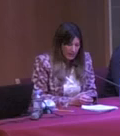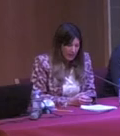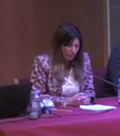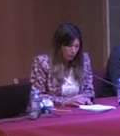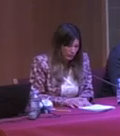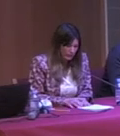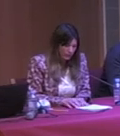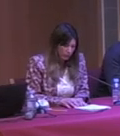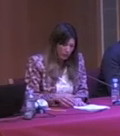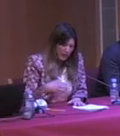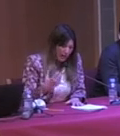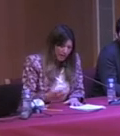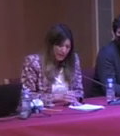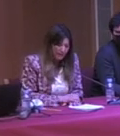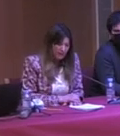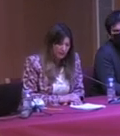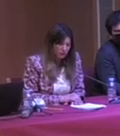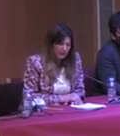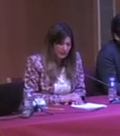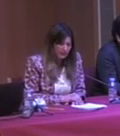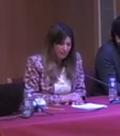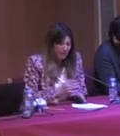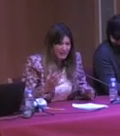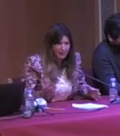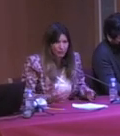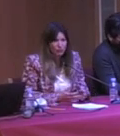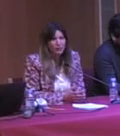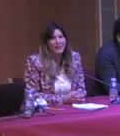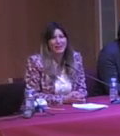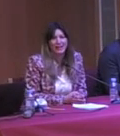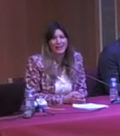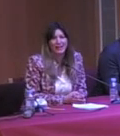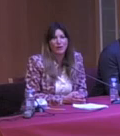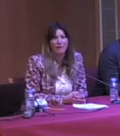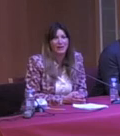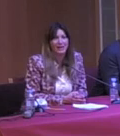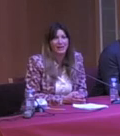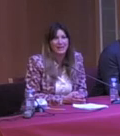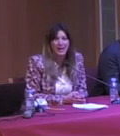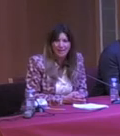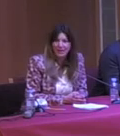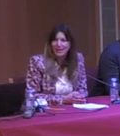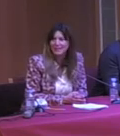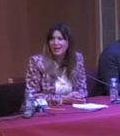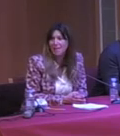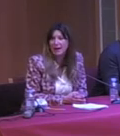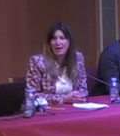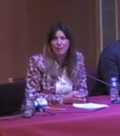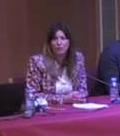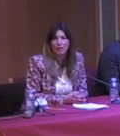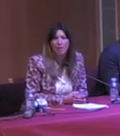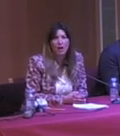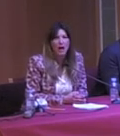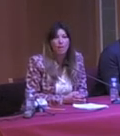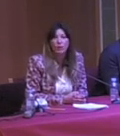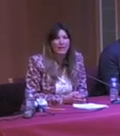perdre cap oportunitat, no? A banda de tota aquesta feina, no? Que és una feina que ens agrada, que ens la prenem,